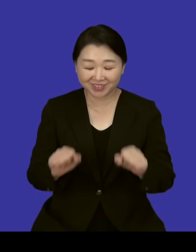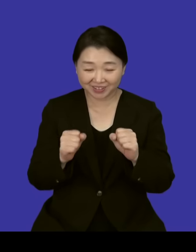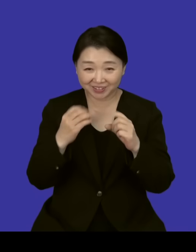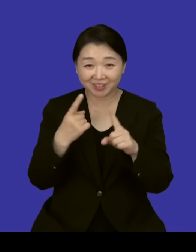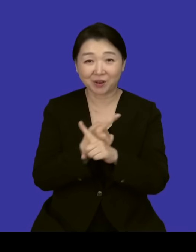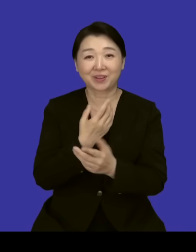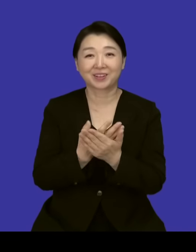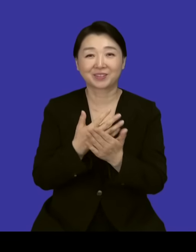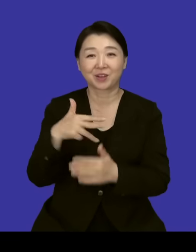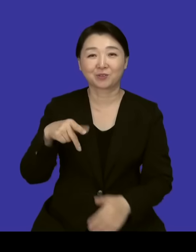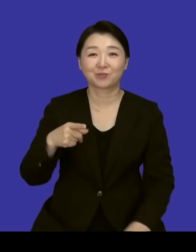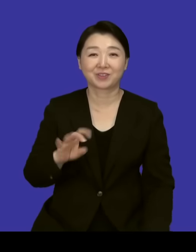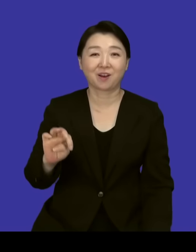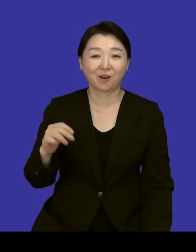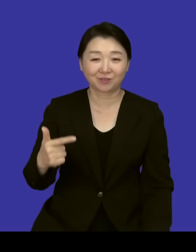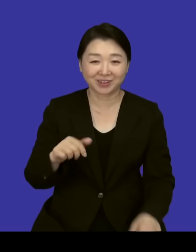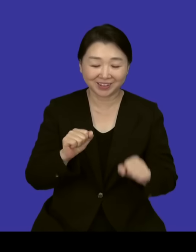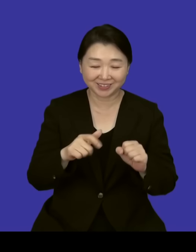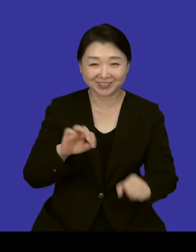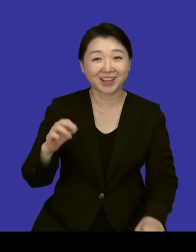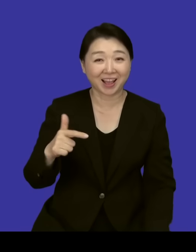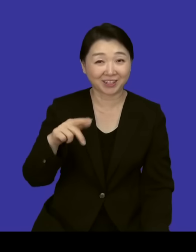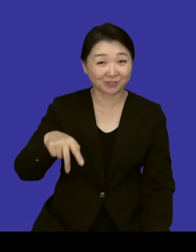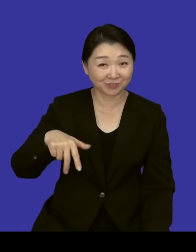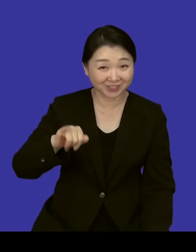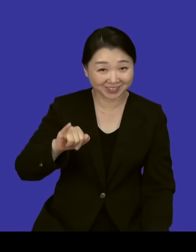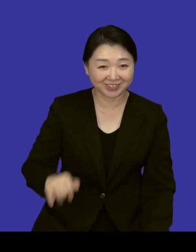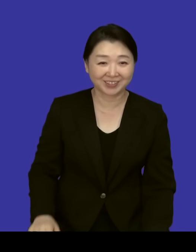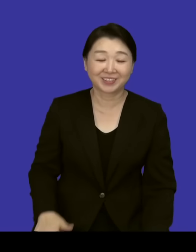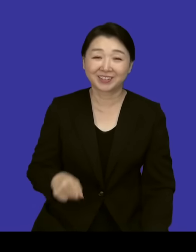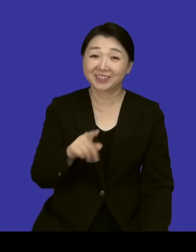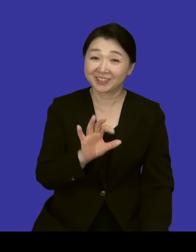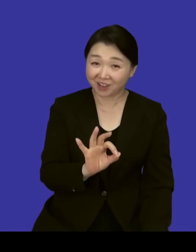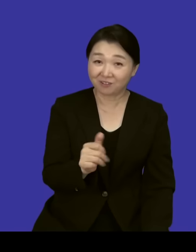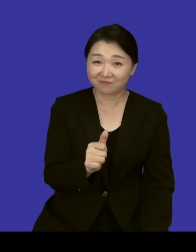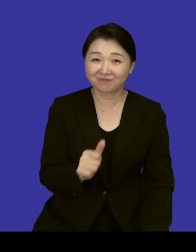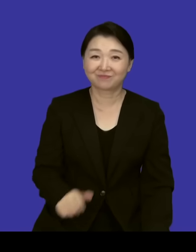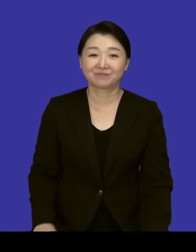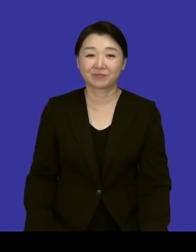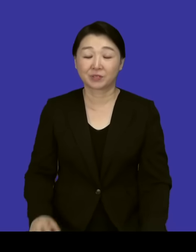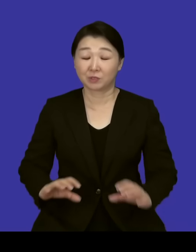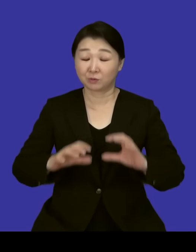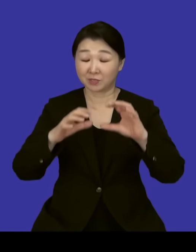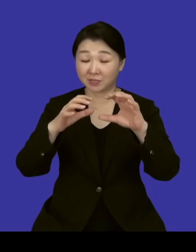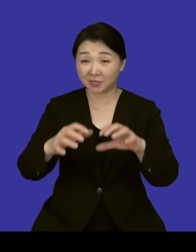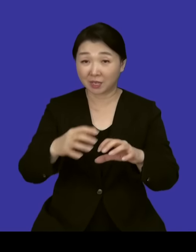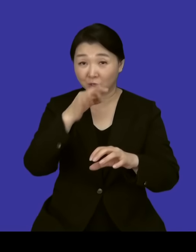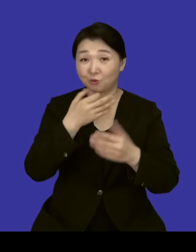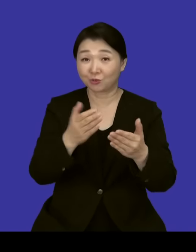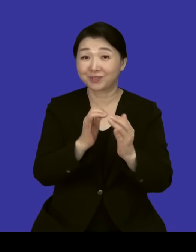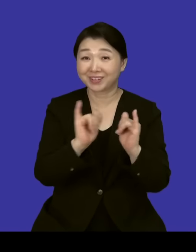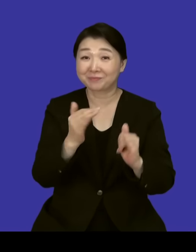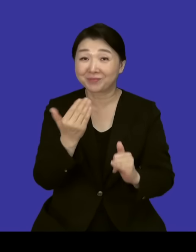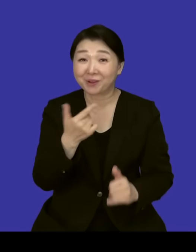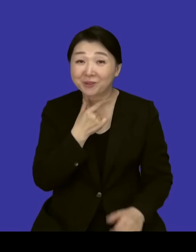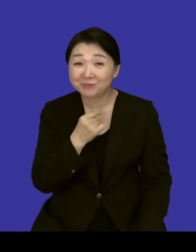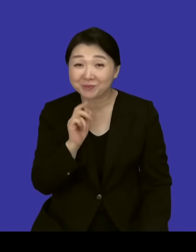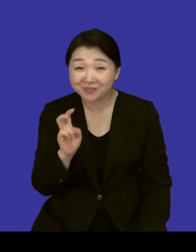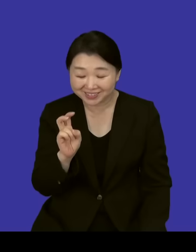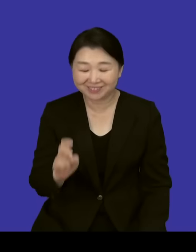안녕하세요. 새롭게 와서 주영훈입니다. 안녕하세요, 안수지입니다. 안녕하세요, 저복윤입니다. 우리는 모두 세상에 이로운 사람이 되어야 할 텐데요. 오늘 초대